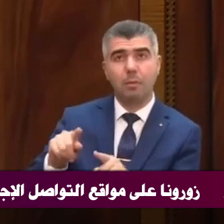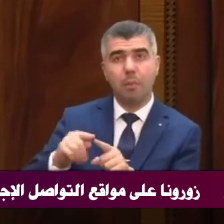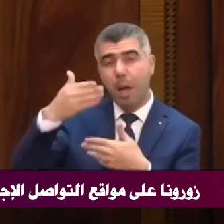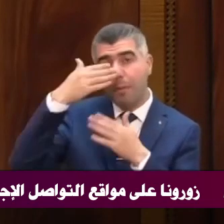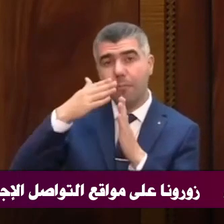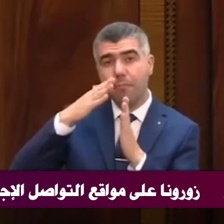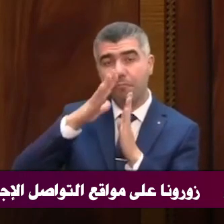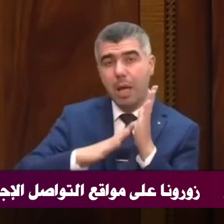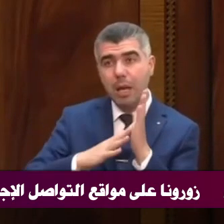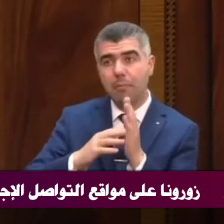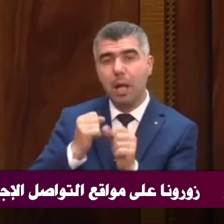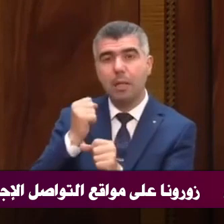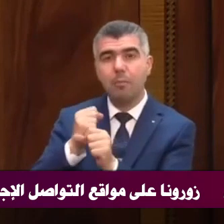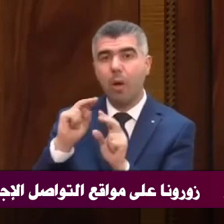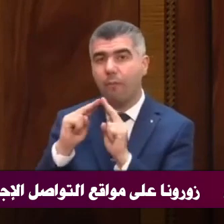بالخارج السيدة النائبة،